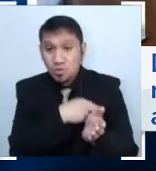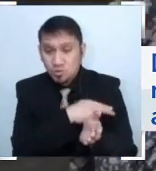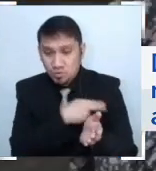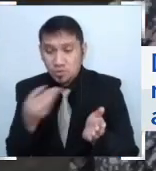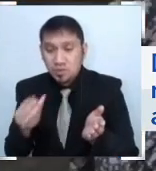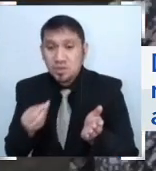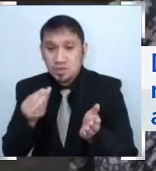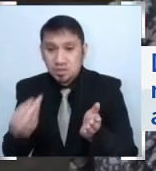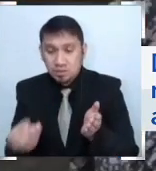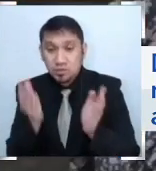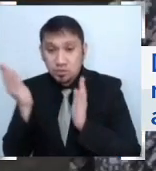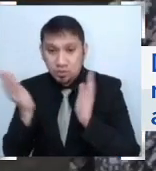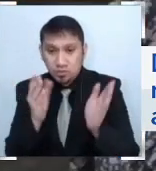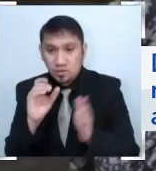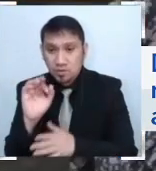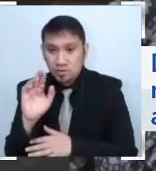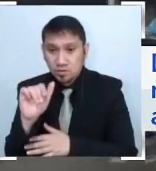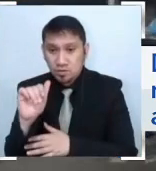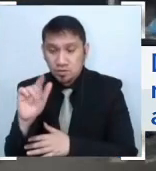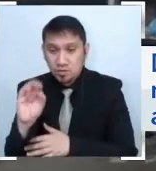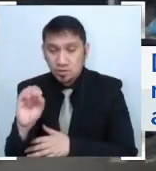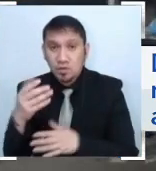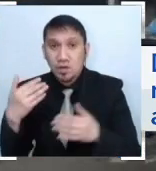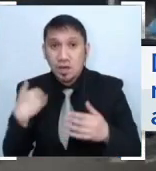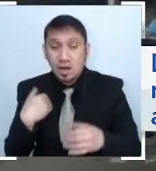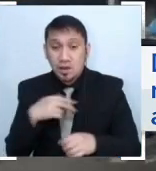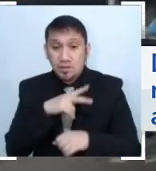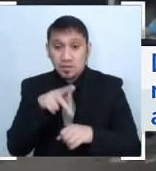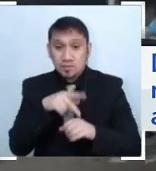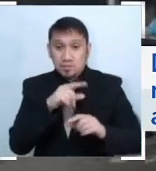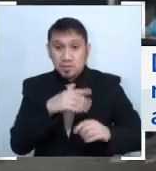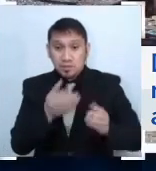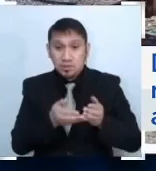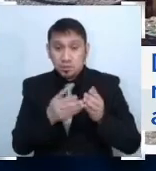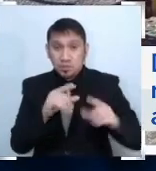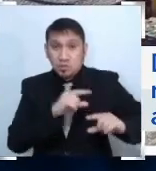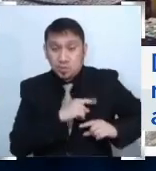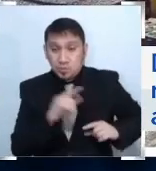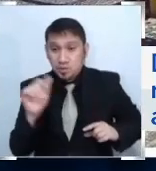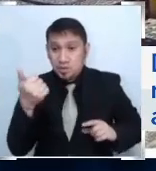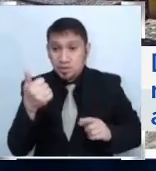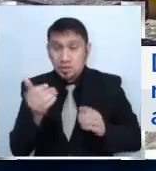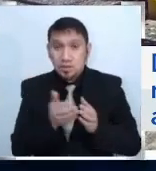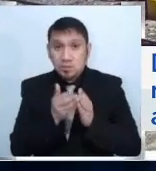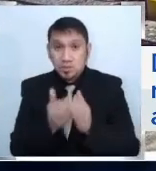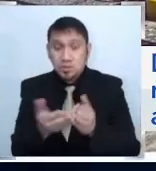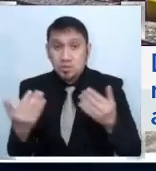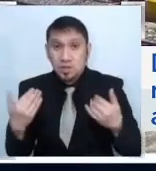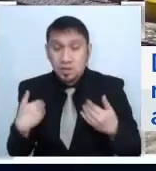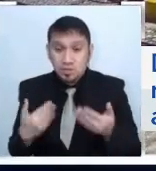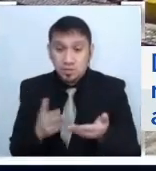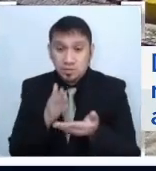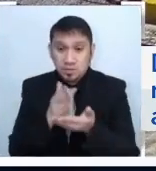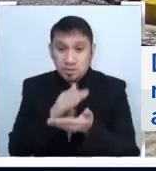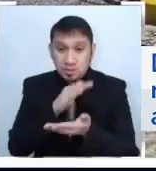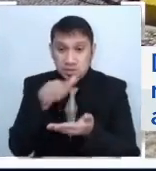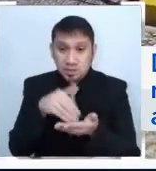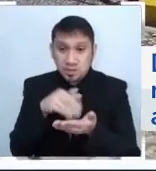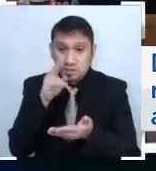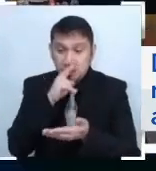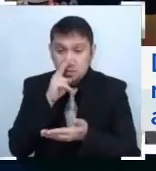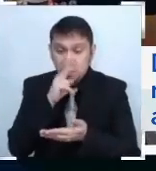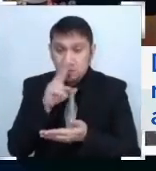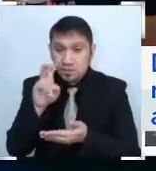taga-Siargao. Nagpadala na rin ang Philippine Coast Guard ng 10 barko sa iba't ibang lugar. Dumating na nga sa Central Visayas ang BRP